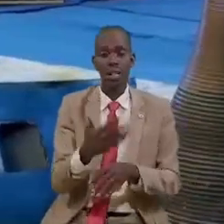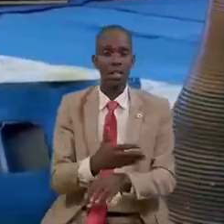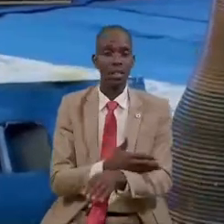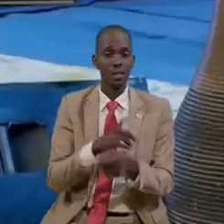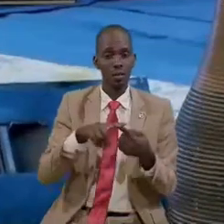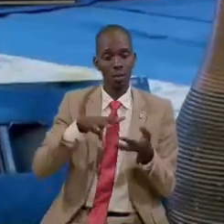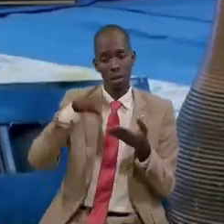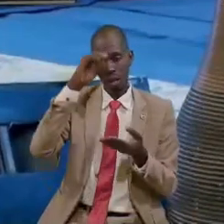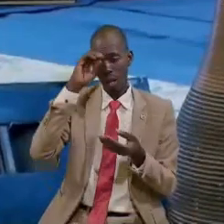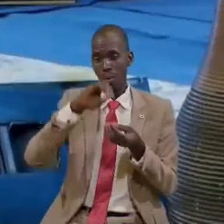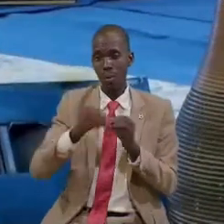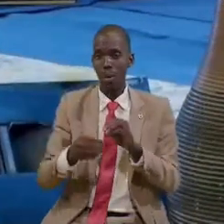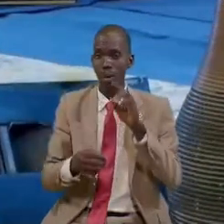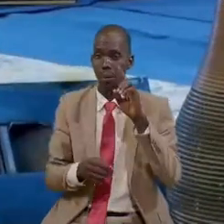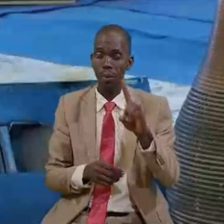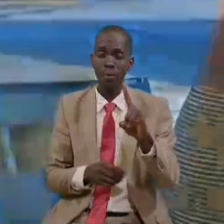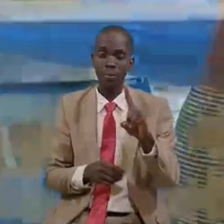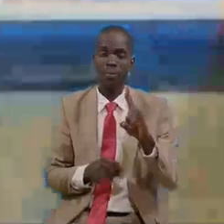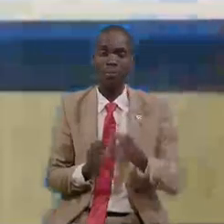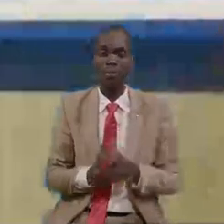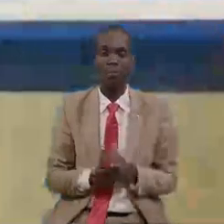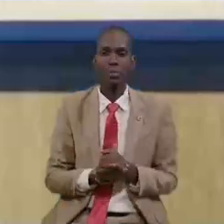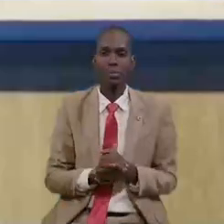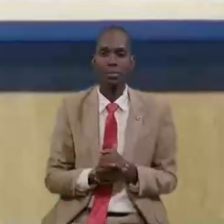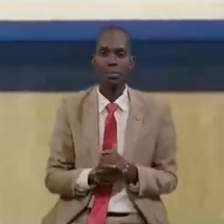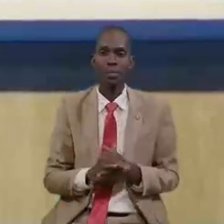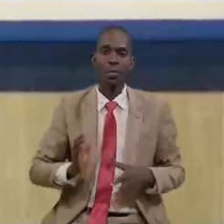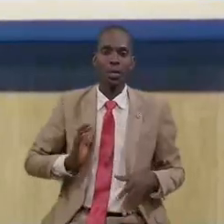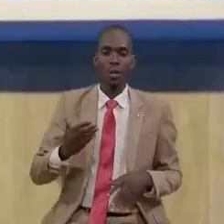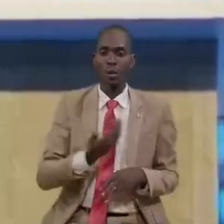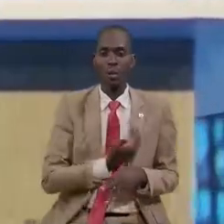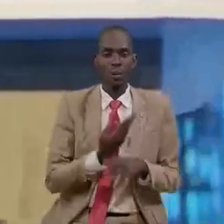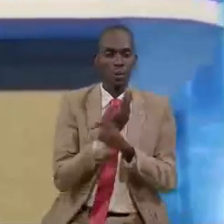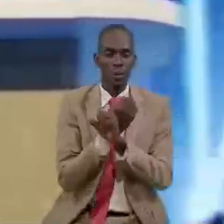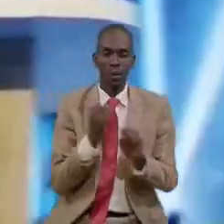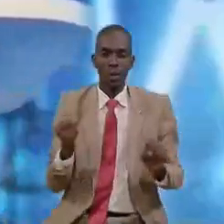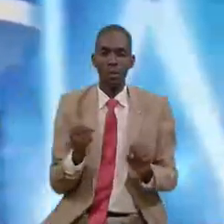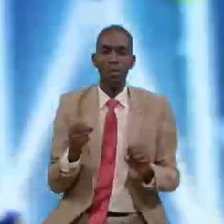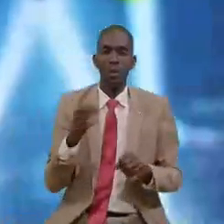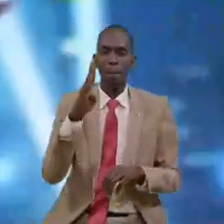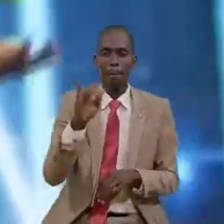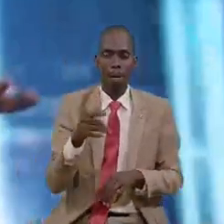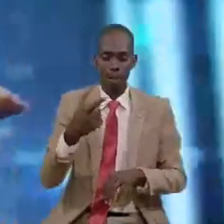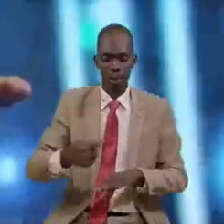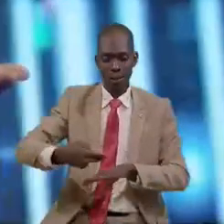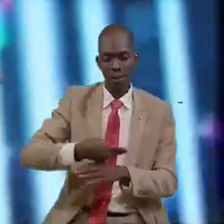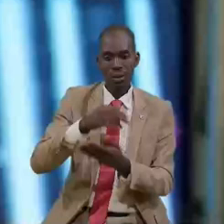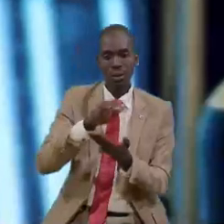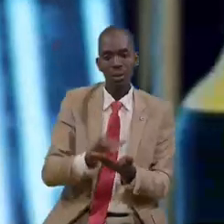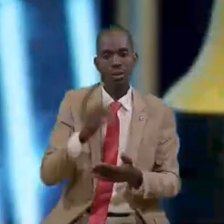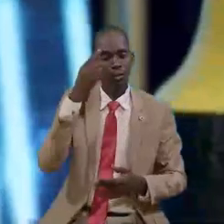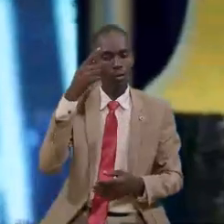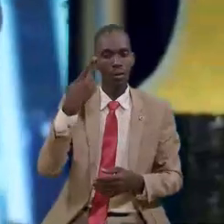points. Numéro 1, notre rédemption par l'agneau pour le Père.